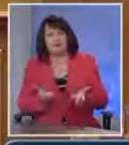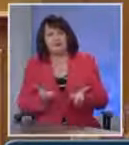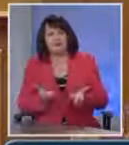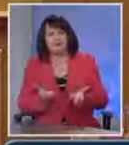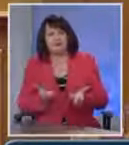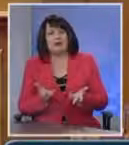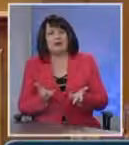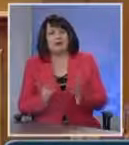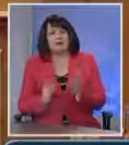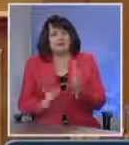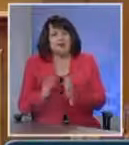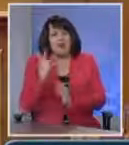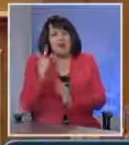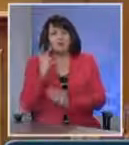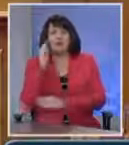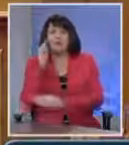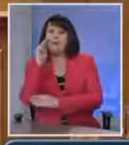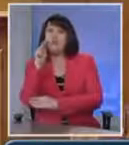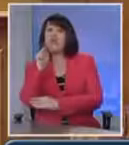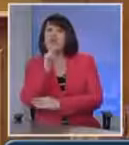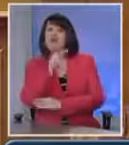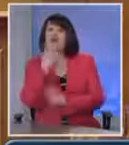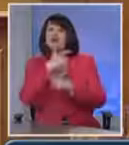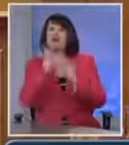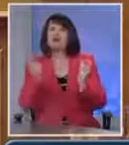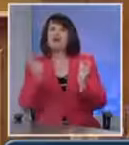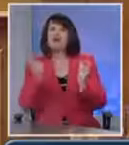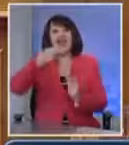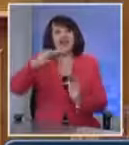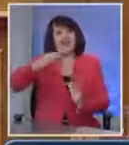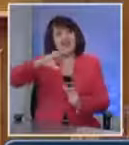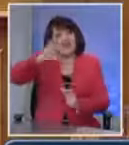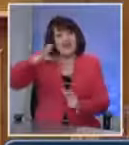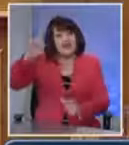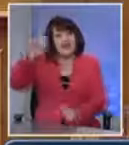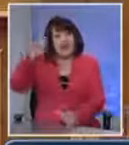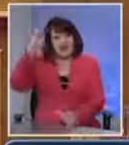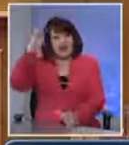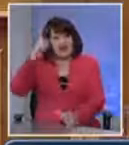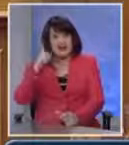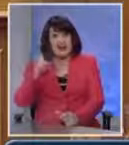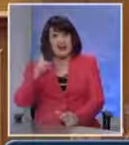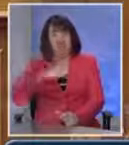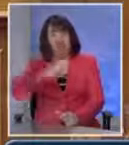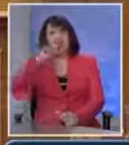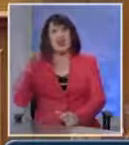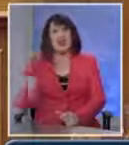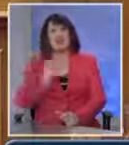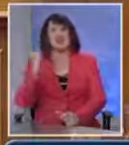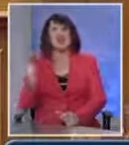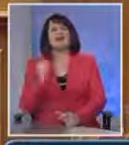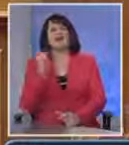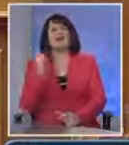βάζουμε επιθεωρητή στα σχολεία στη Θράκη έναν εθνικιστή